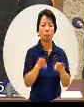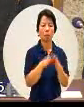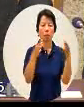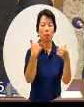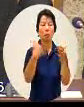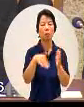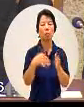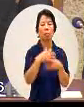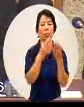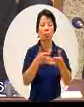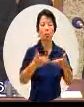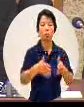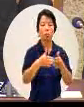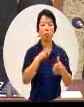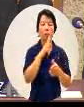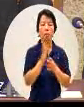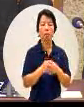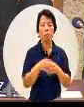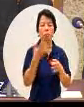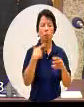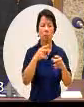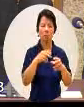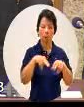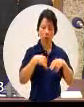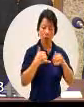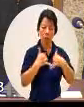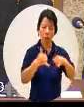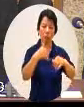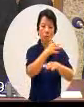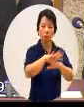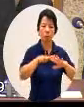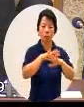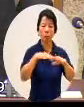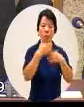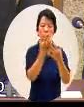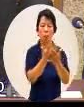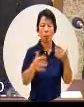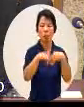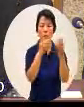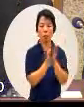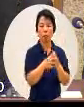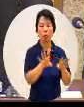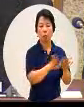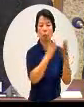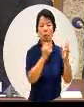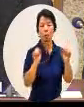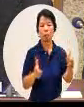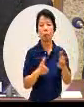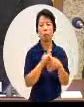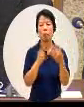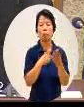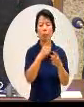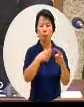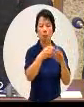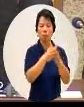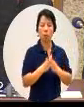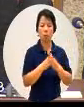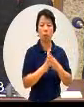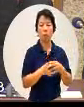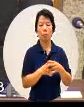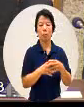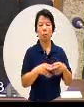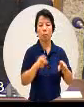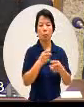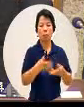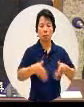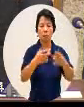了所以我們現在重點是形成一個路網跟他重新開始要起步是不大一樣的所以他可以從氧量從輕